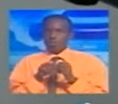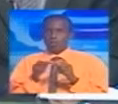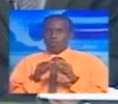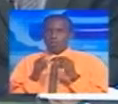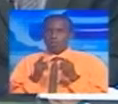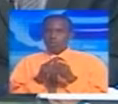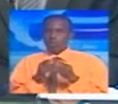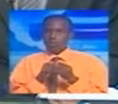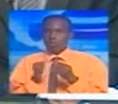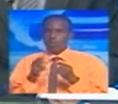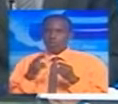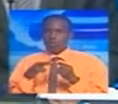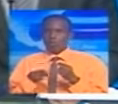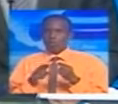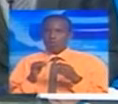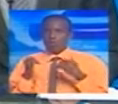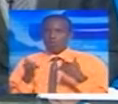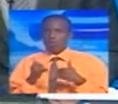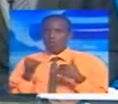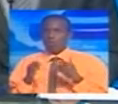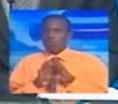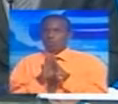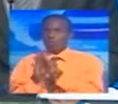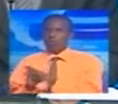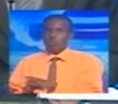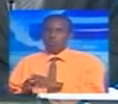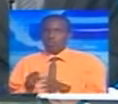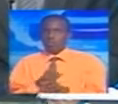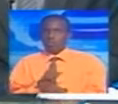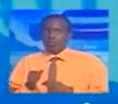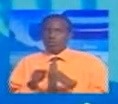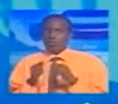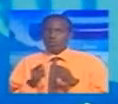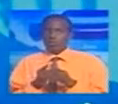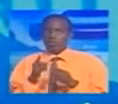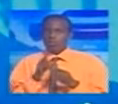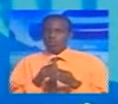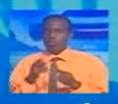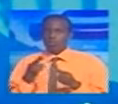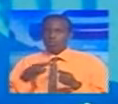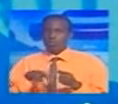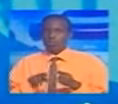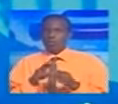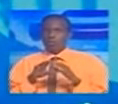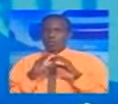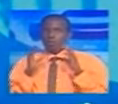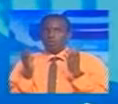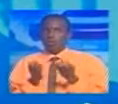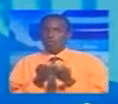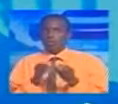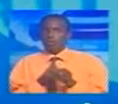gratuitement. Page sport de cette édition, les athlètes djiboutiens sont désormais bien connus dans le monde pour